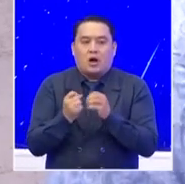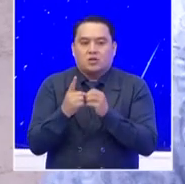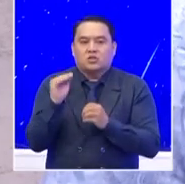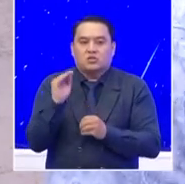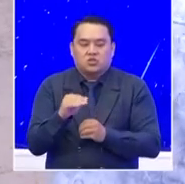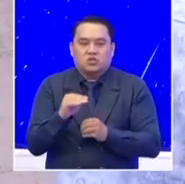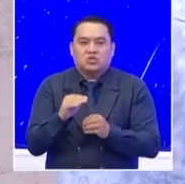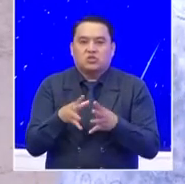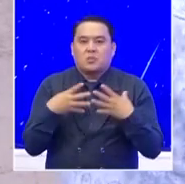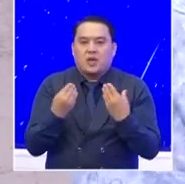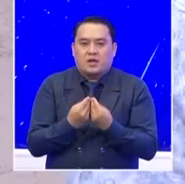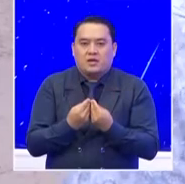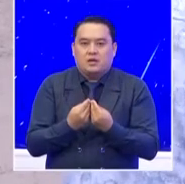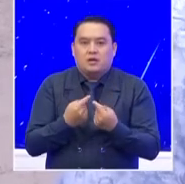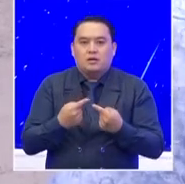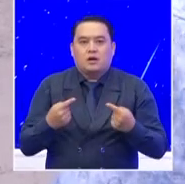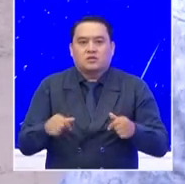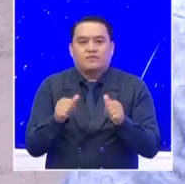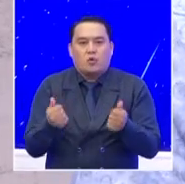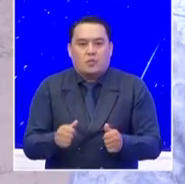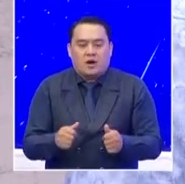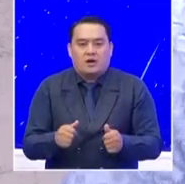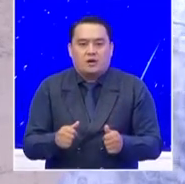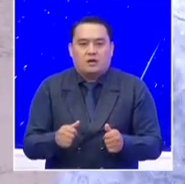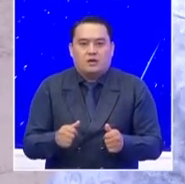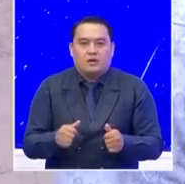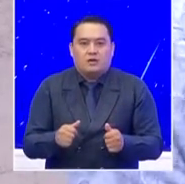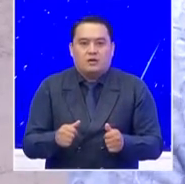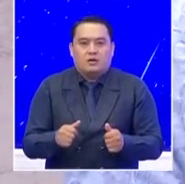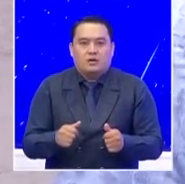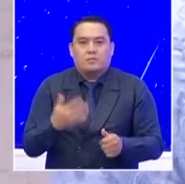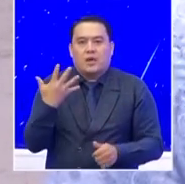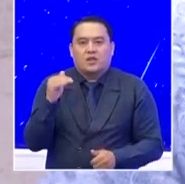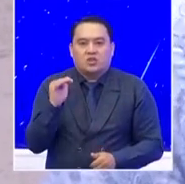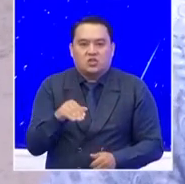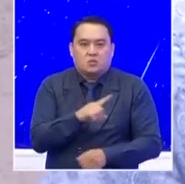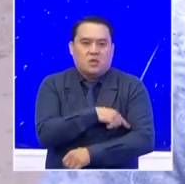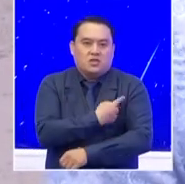тысяч семей в самых разных формах. Порядка более 5 тысяч